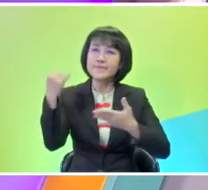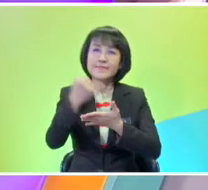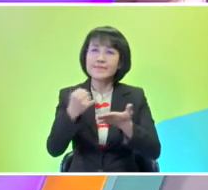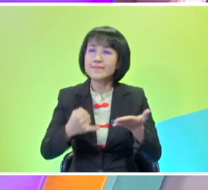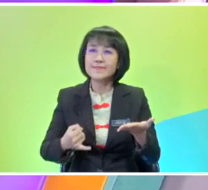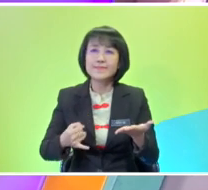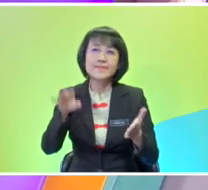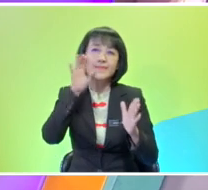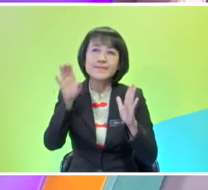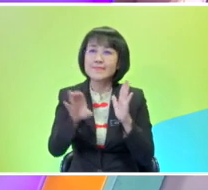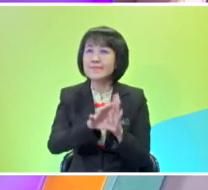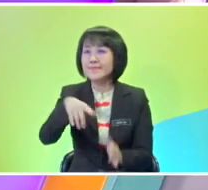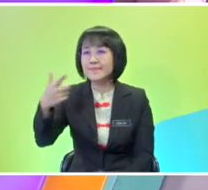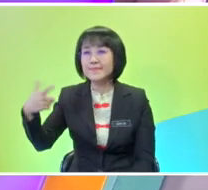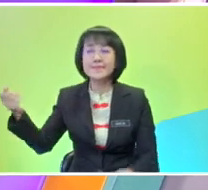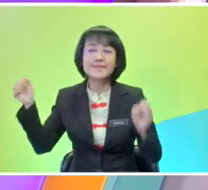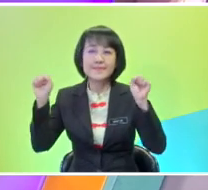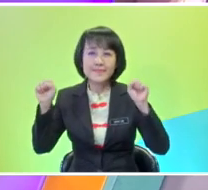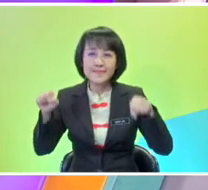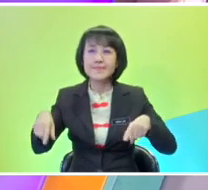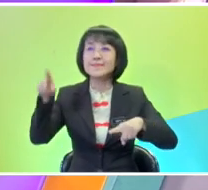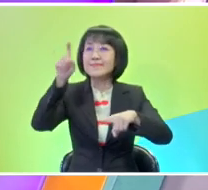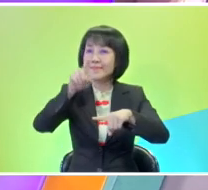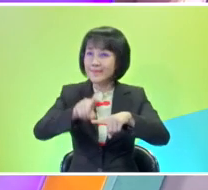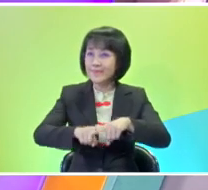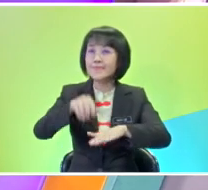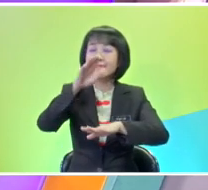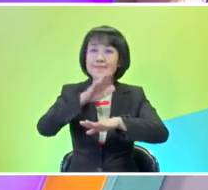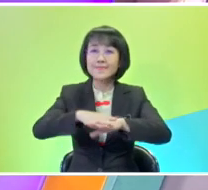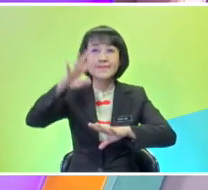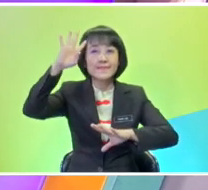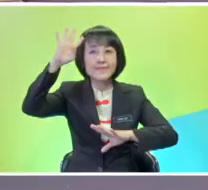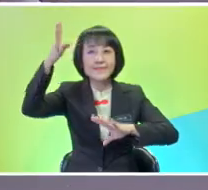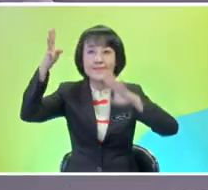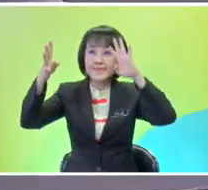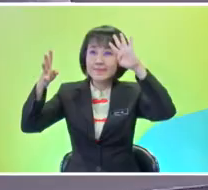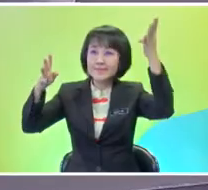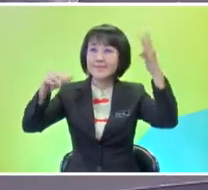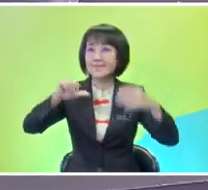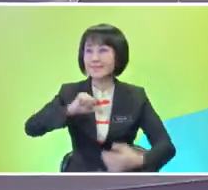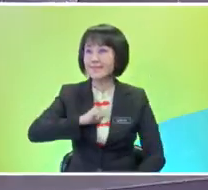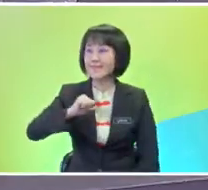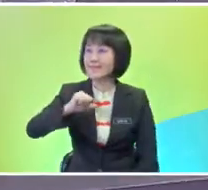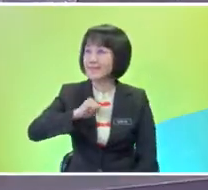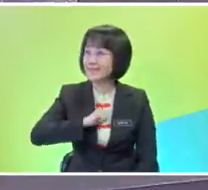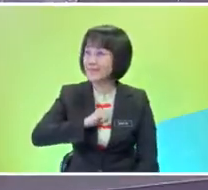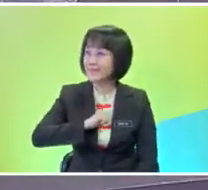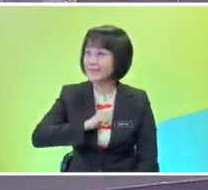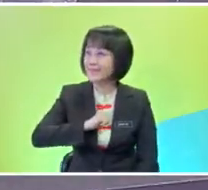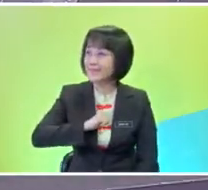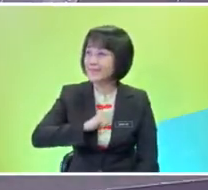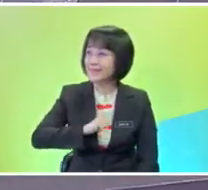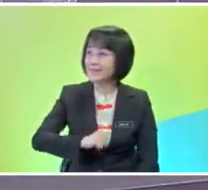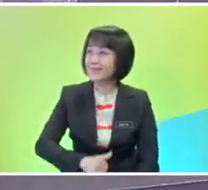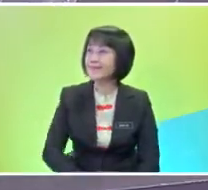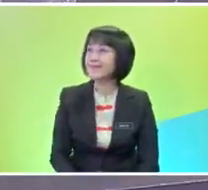tentu boleh bergantung kepada kreativity sendiri oke mati apa